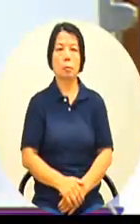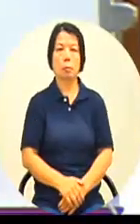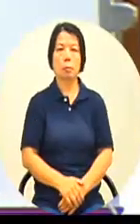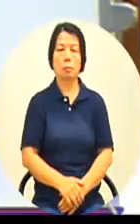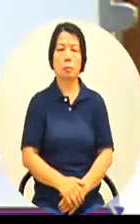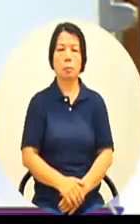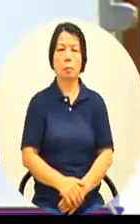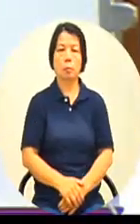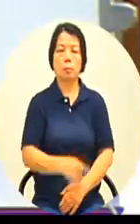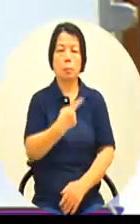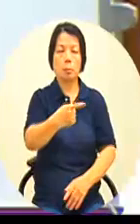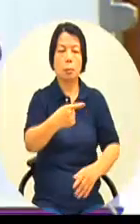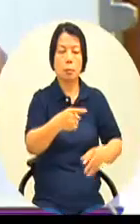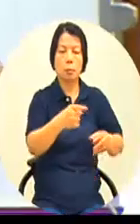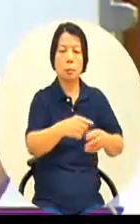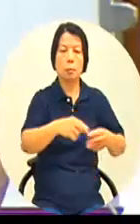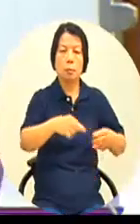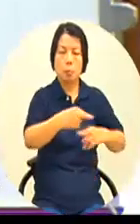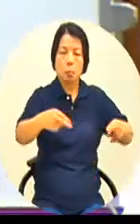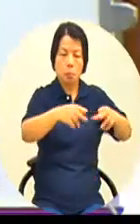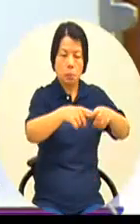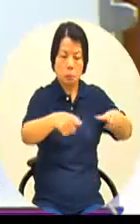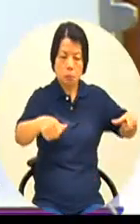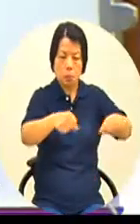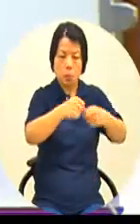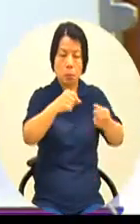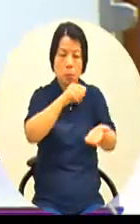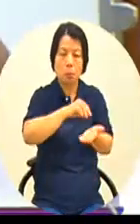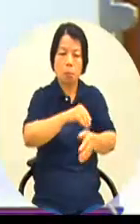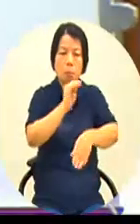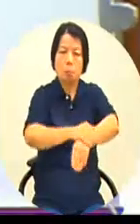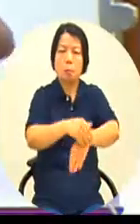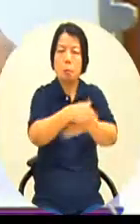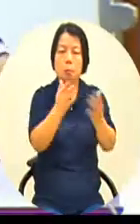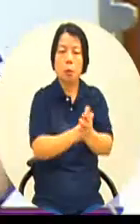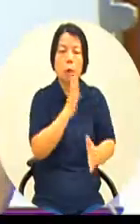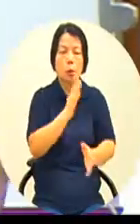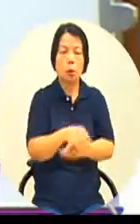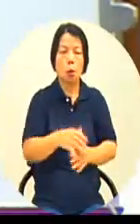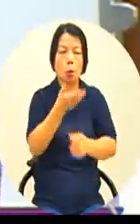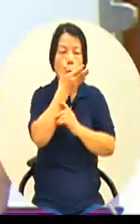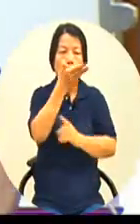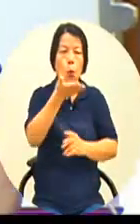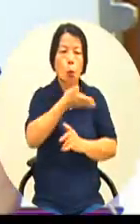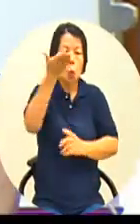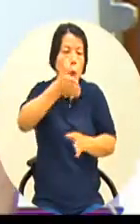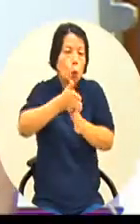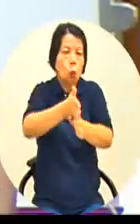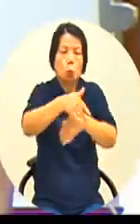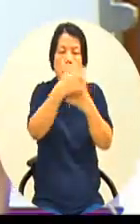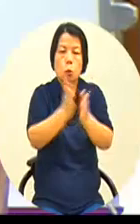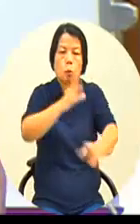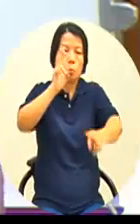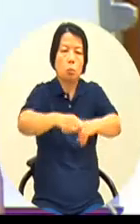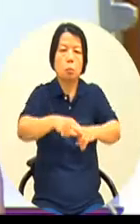一条边呢。游览车给你没收，啊！你赚的钱嘛，给你没收查封。